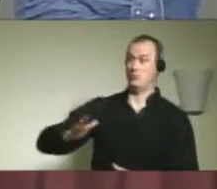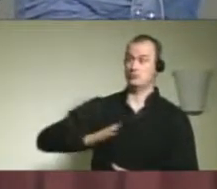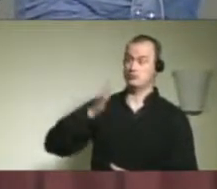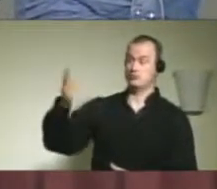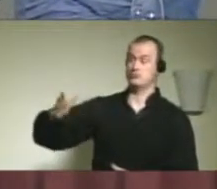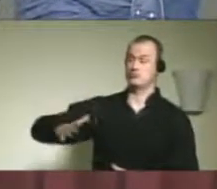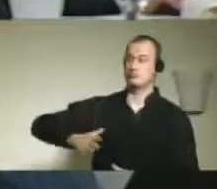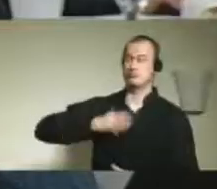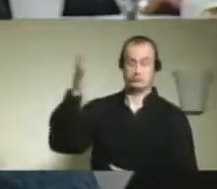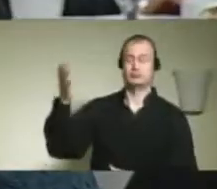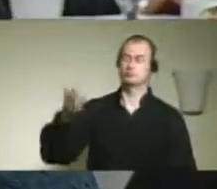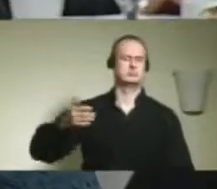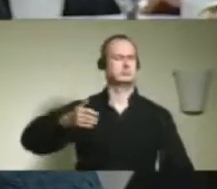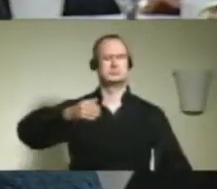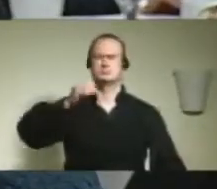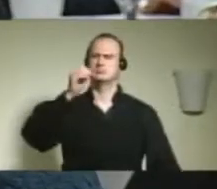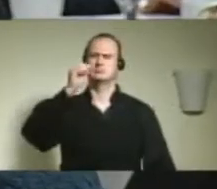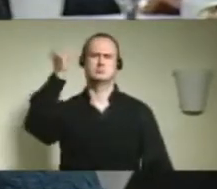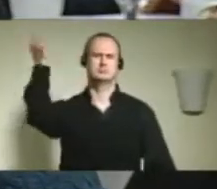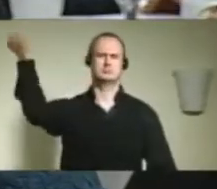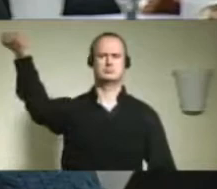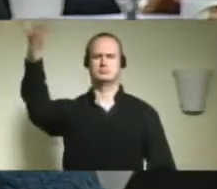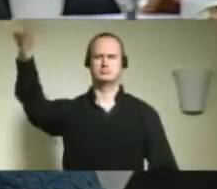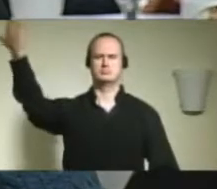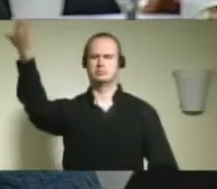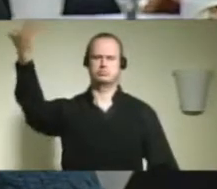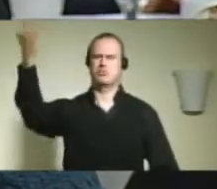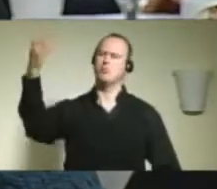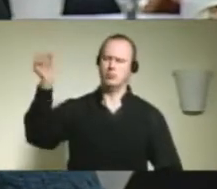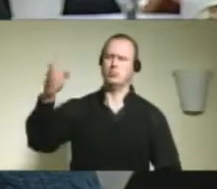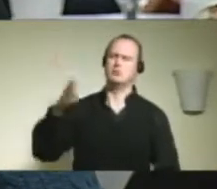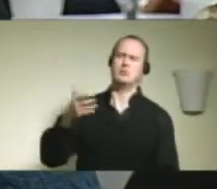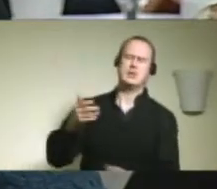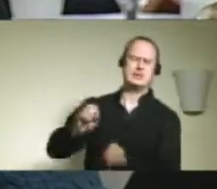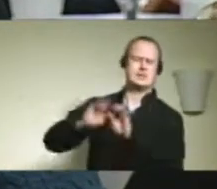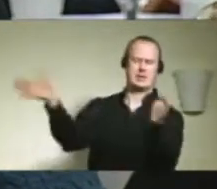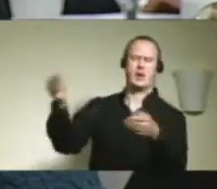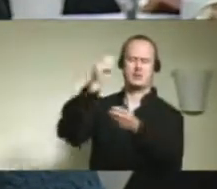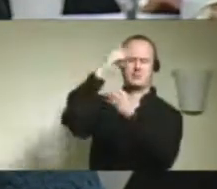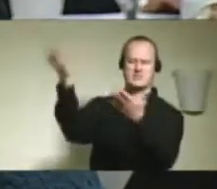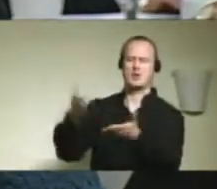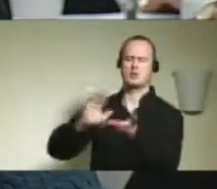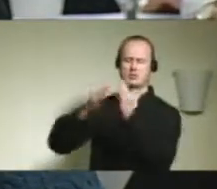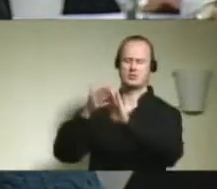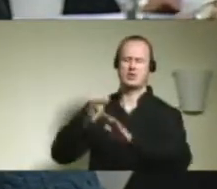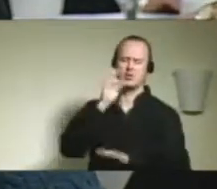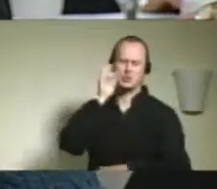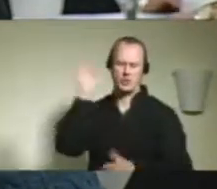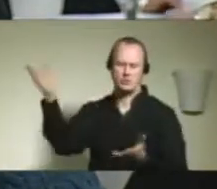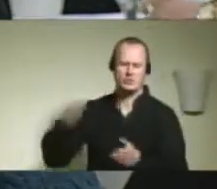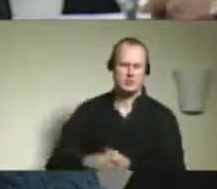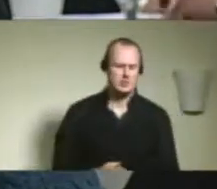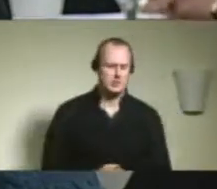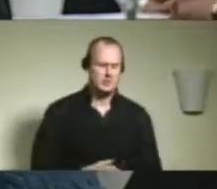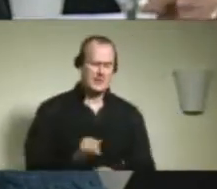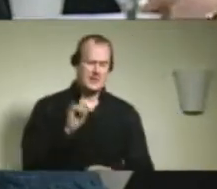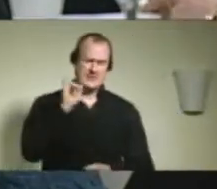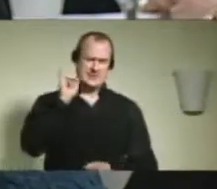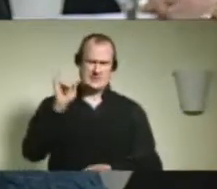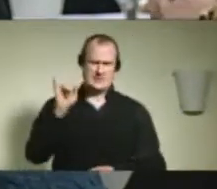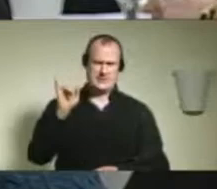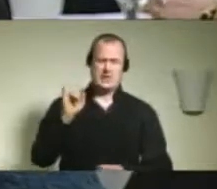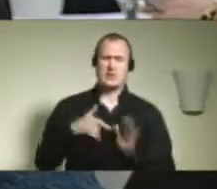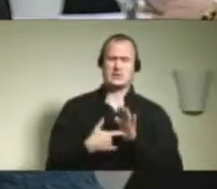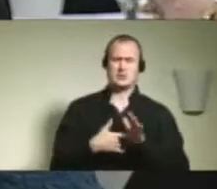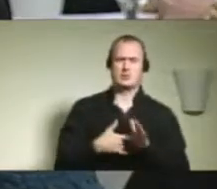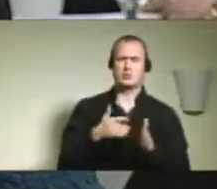manque d'infrastructures dans les communautés autochtones. J'ai une question concernant l'avenir. Si les banques postales existaient